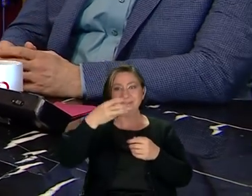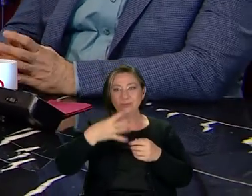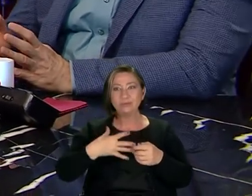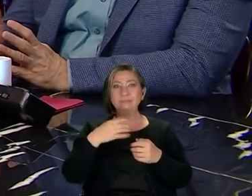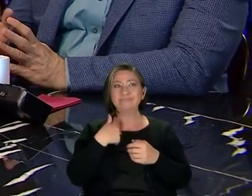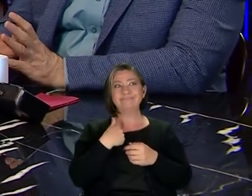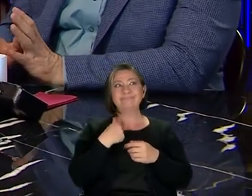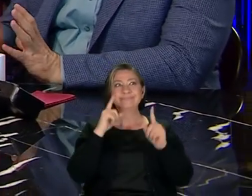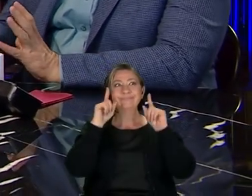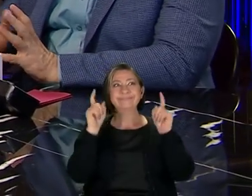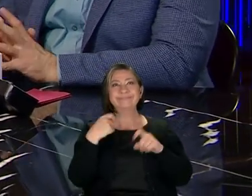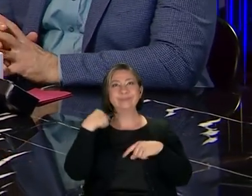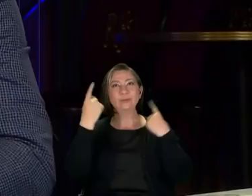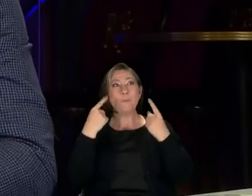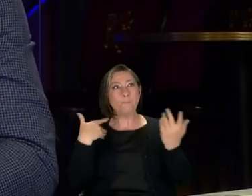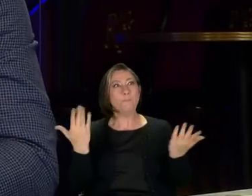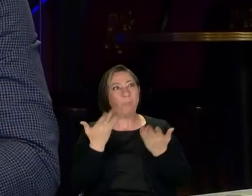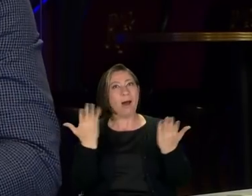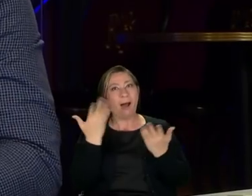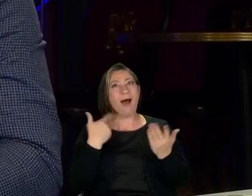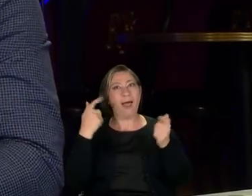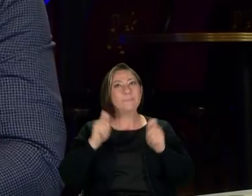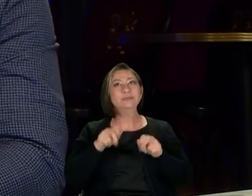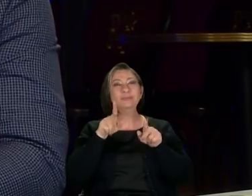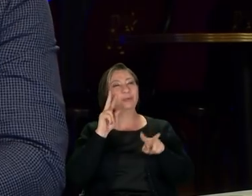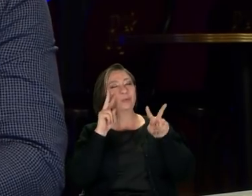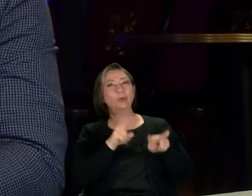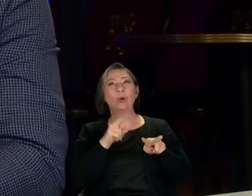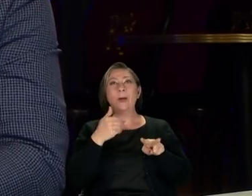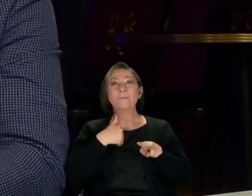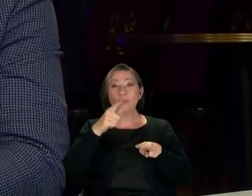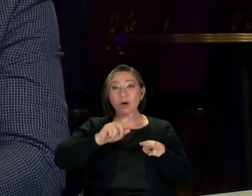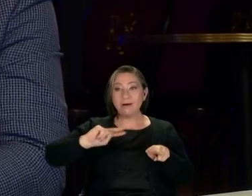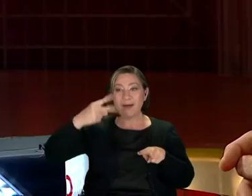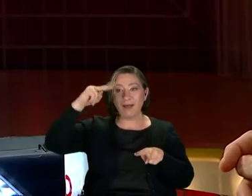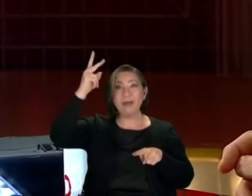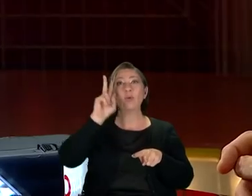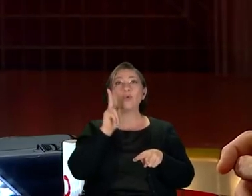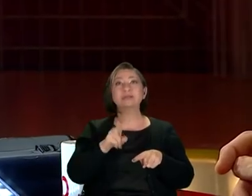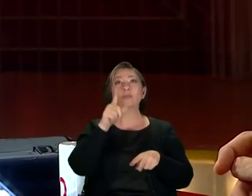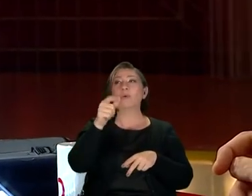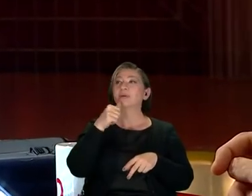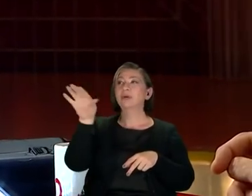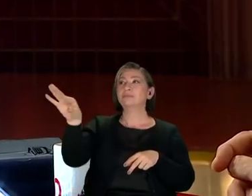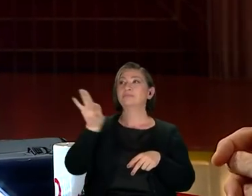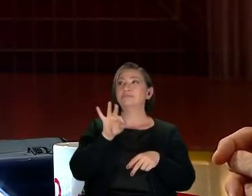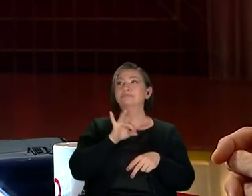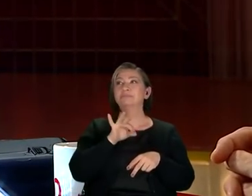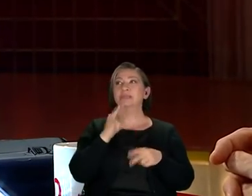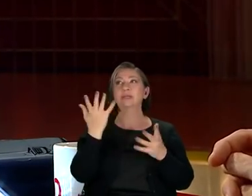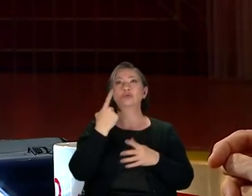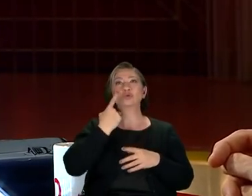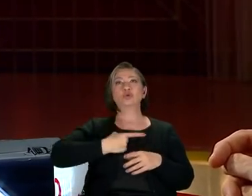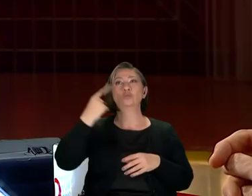bunları... Düşünce epey bir şeyler yapmış gibi görünüyor ama. Evet ama ben bu kariyeri görseydim herhalde bu adamı herhalde derdim ki yani